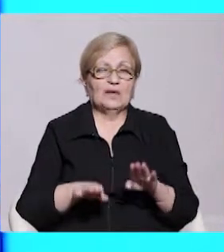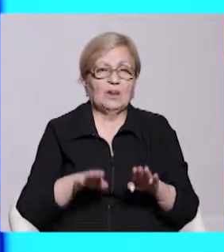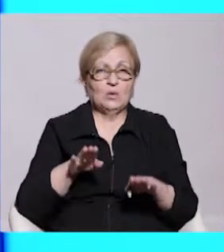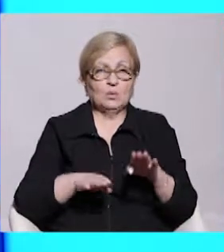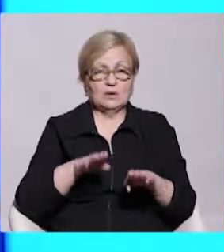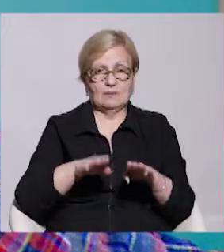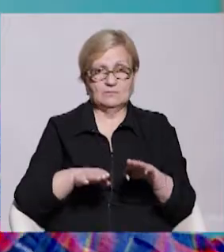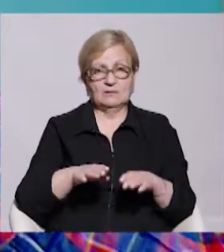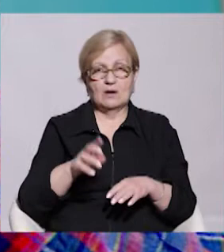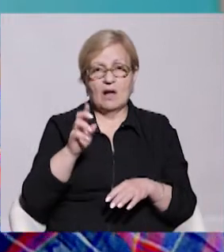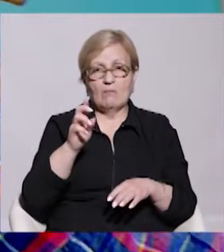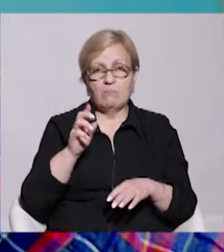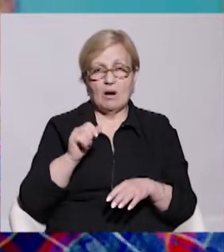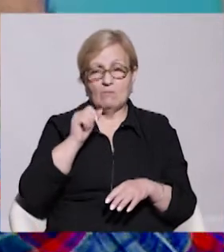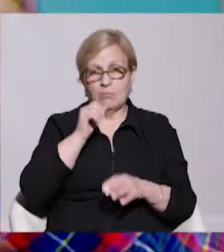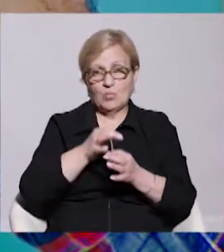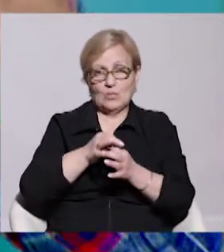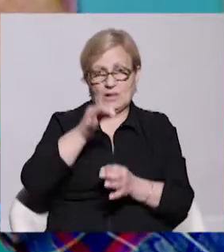კილოგრამი ბამბუკი